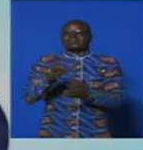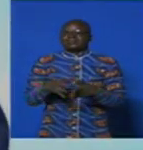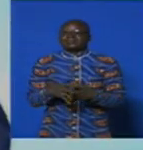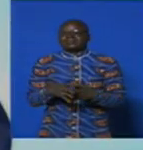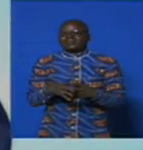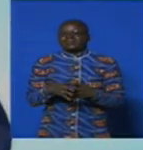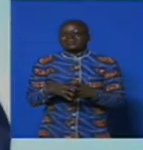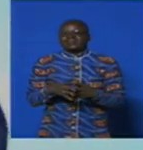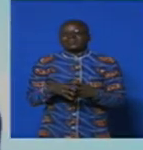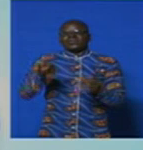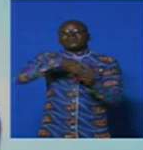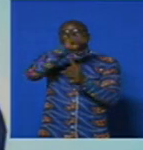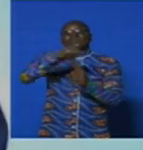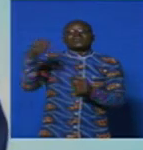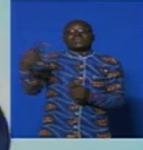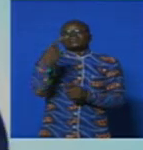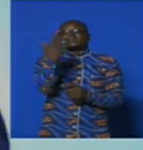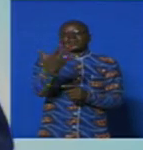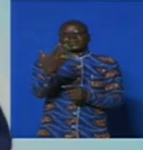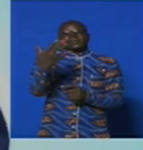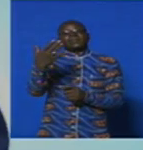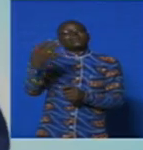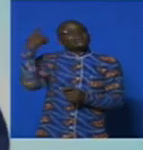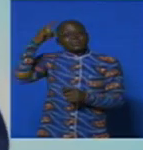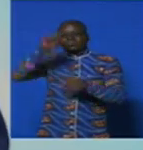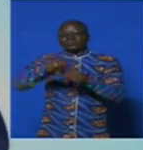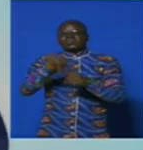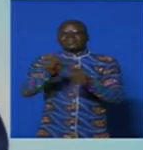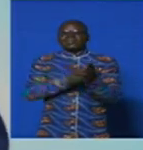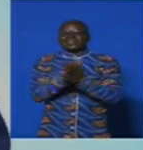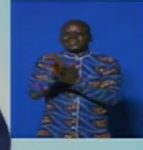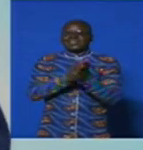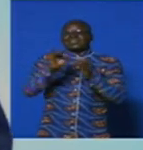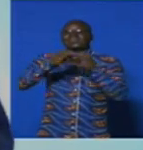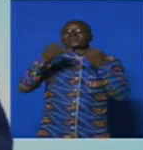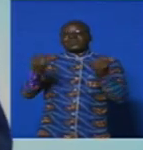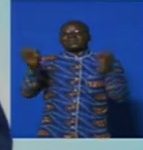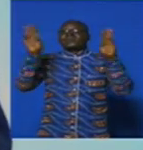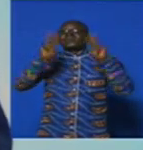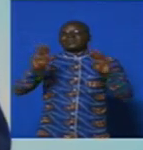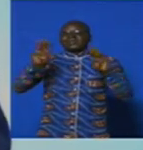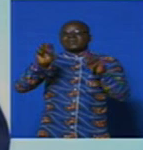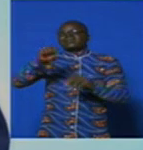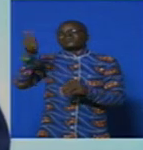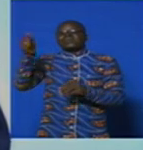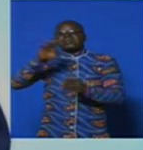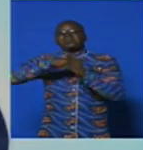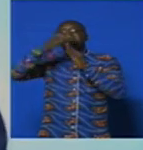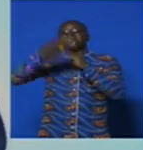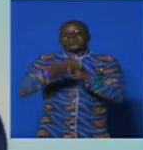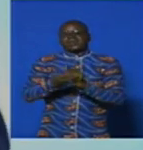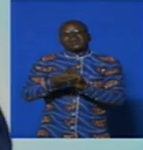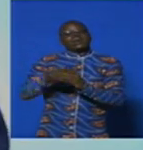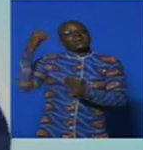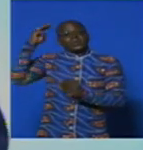Le sommet du G5 Sahel de Nouakchott est un sujet qui intéresse les quotidiens de ce mardi. D'autre part, le bilan fait du mi-mandat du